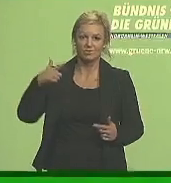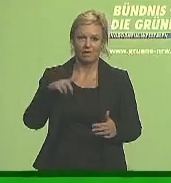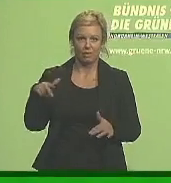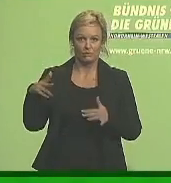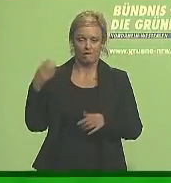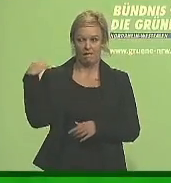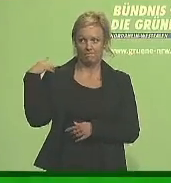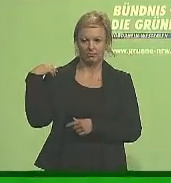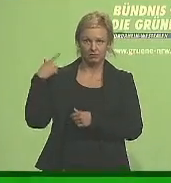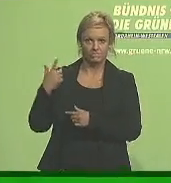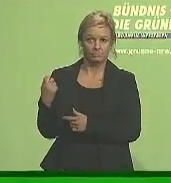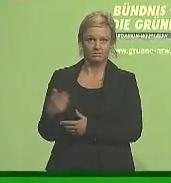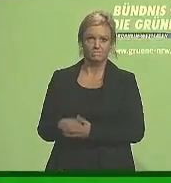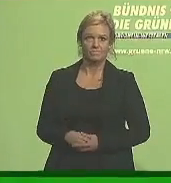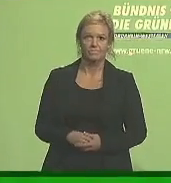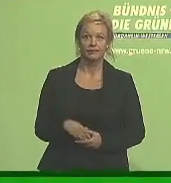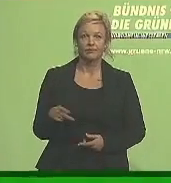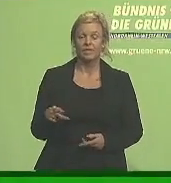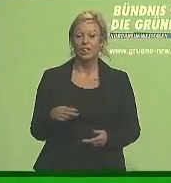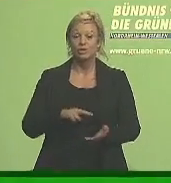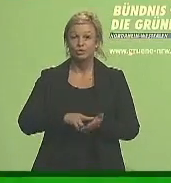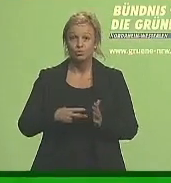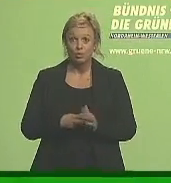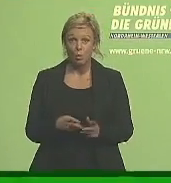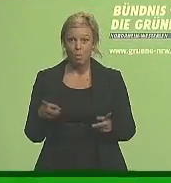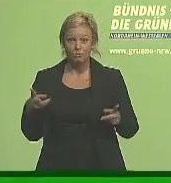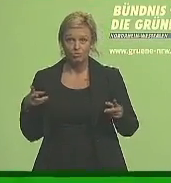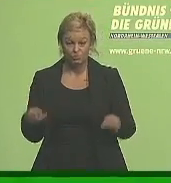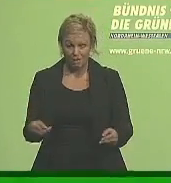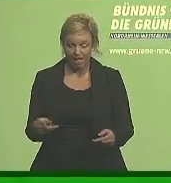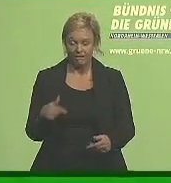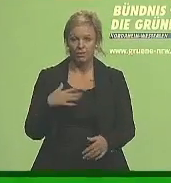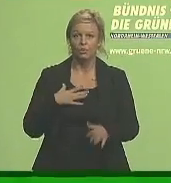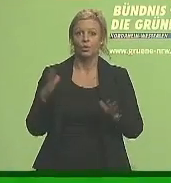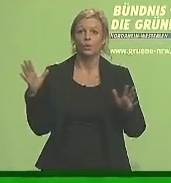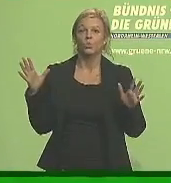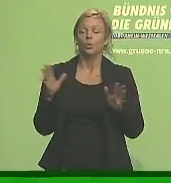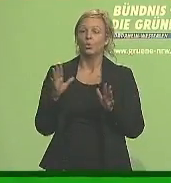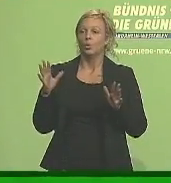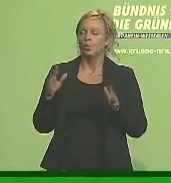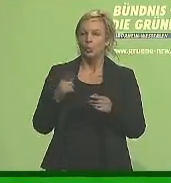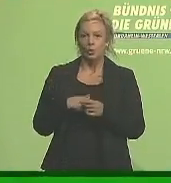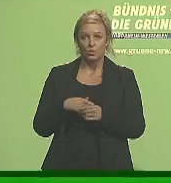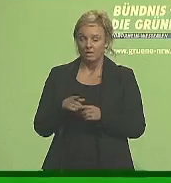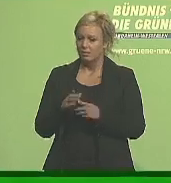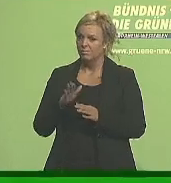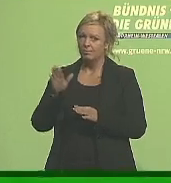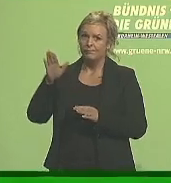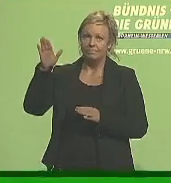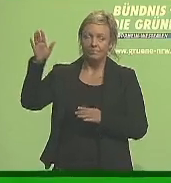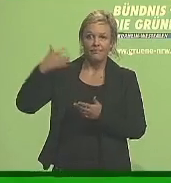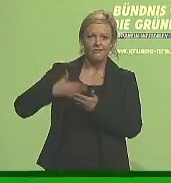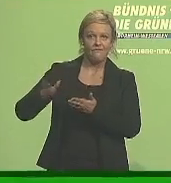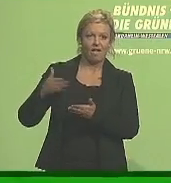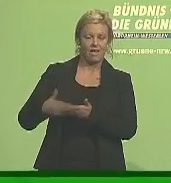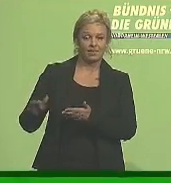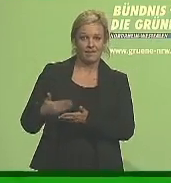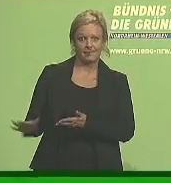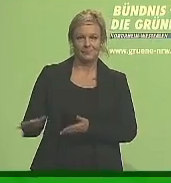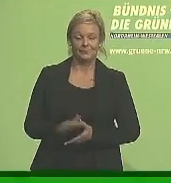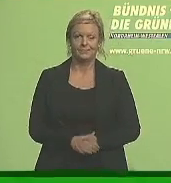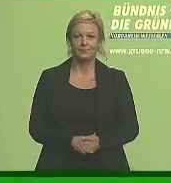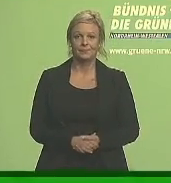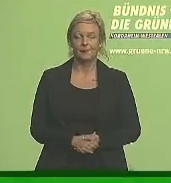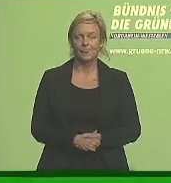derer, die Stromsperren erleiden mussten, ist immens hoch und steigt weiter. Und das ist zuallererst